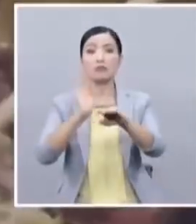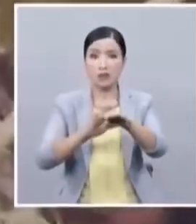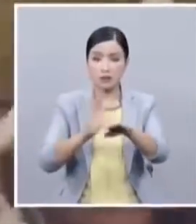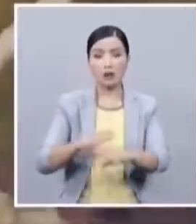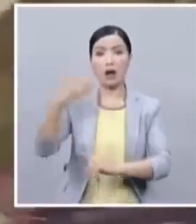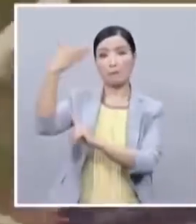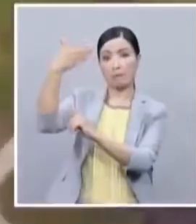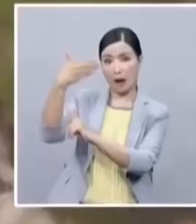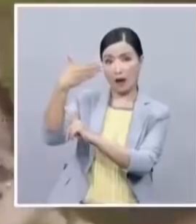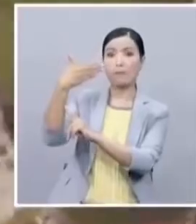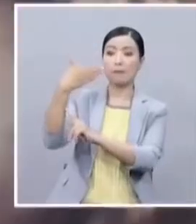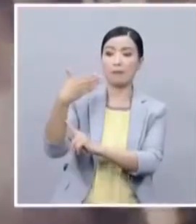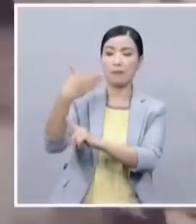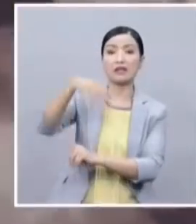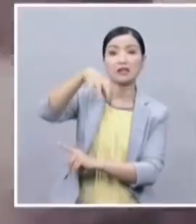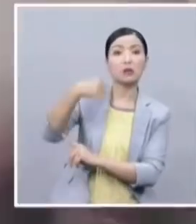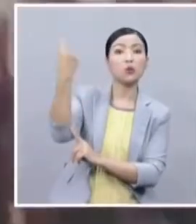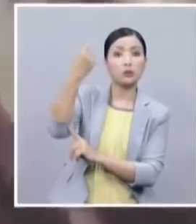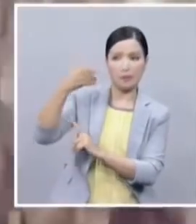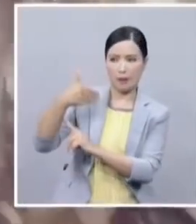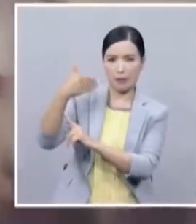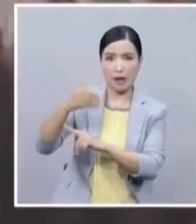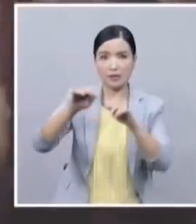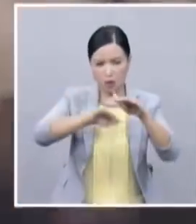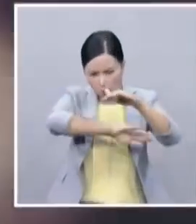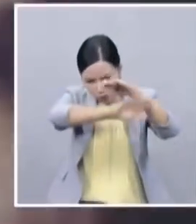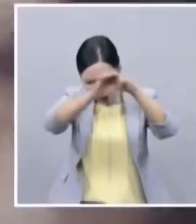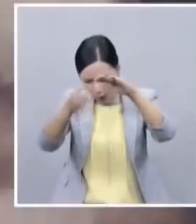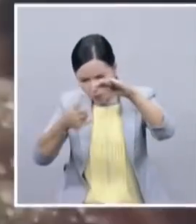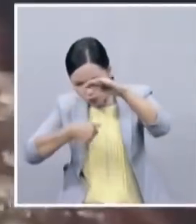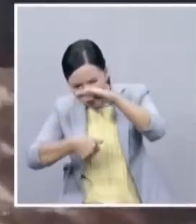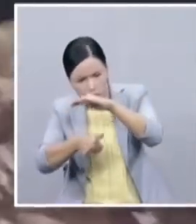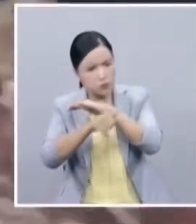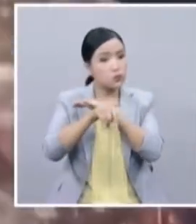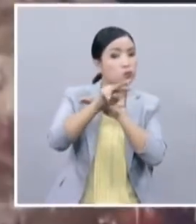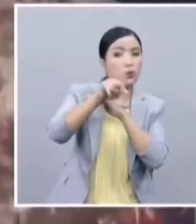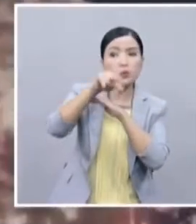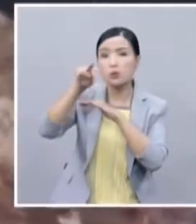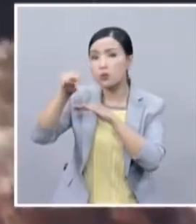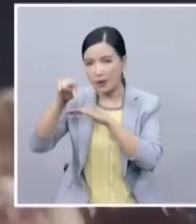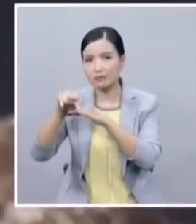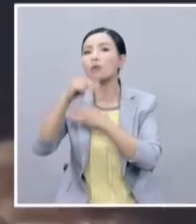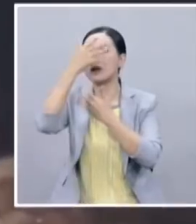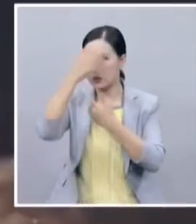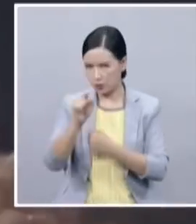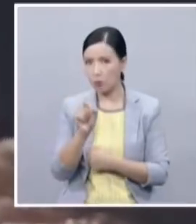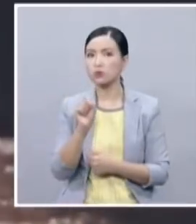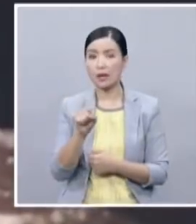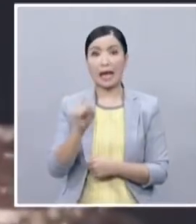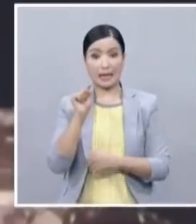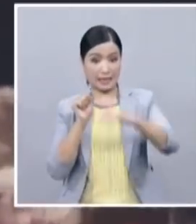ายต่างๆตามสถานที่ท่องเที่ยวการสำรวจถ้ำที่น่าสนใจเหล่านี้ต้องเร่งสำรวจนะครับแล้วโดยเฉพาะอีกถ้ำ